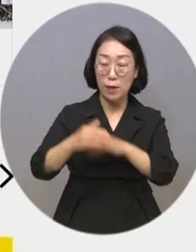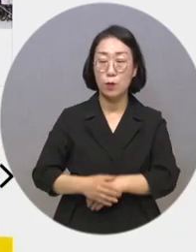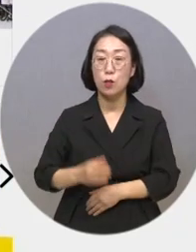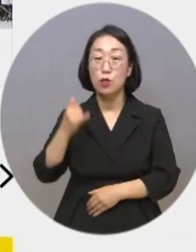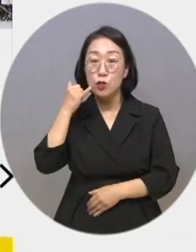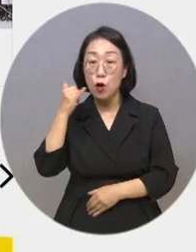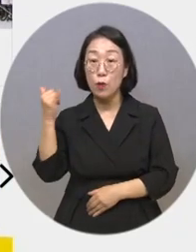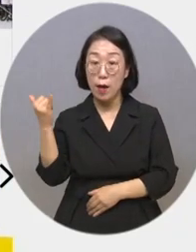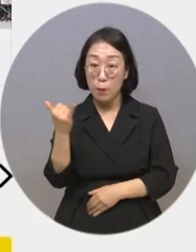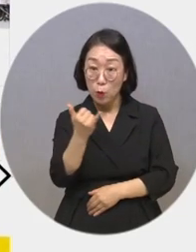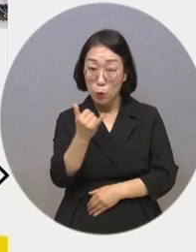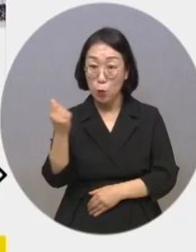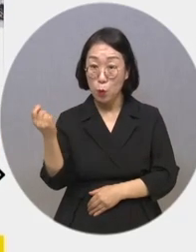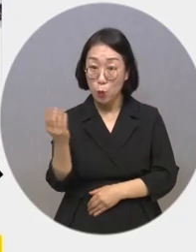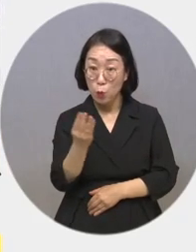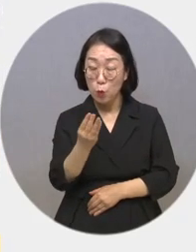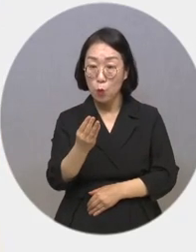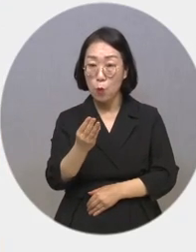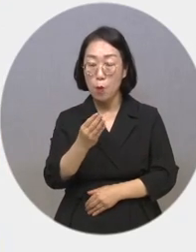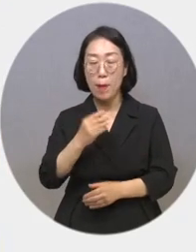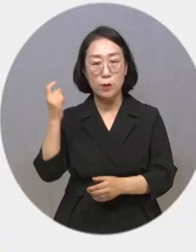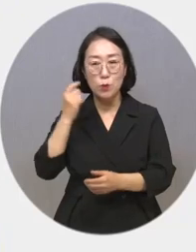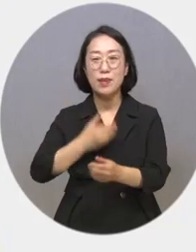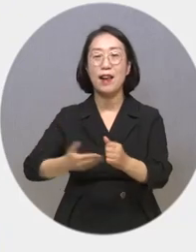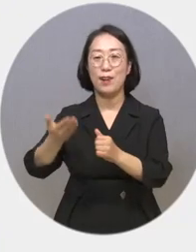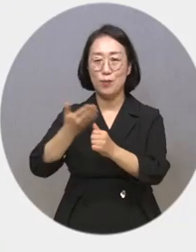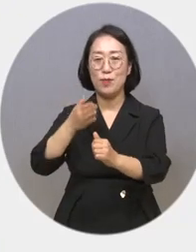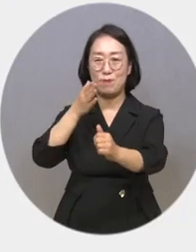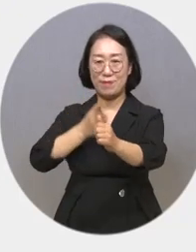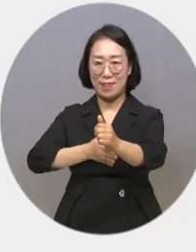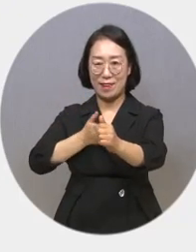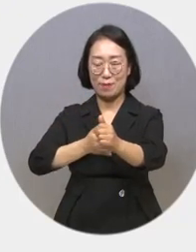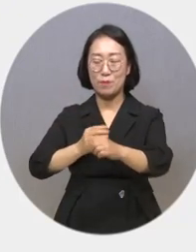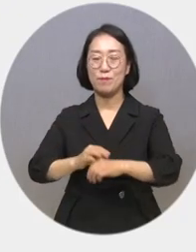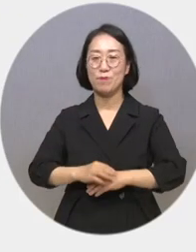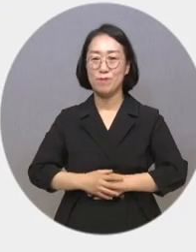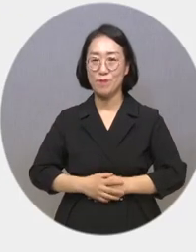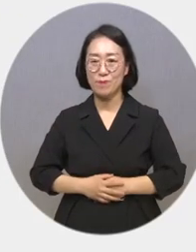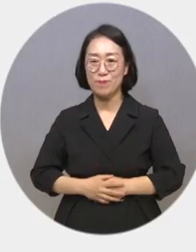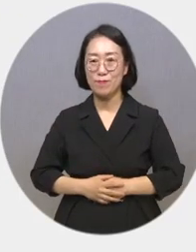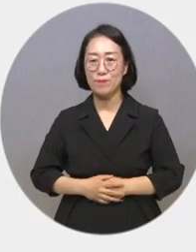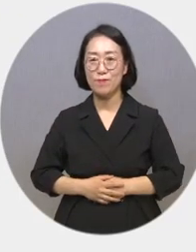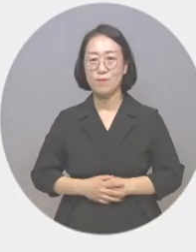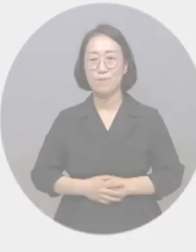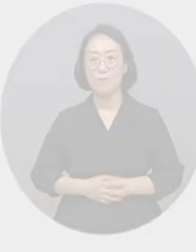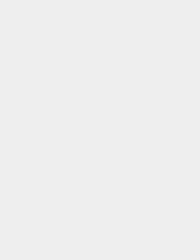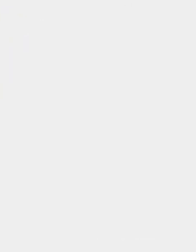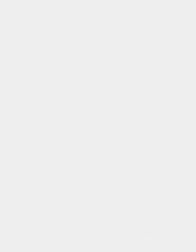전화번호 02-2655-9519로 많은 제보 바랍니다.